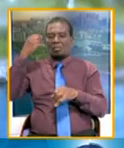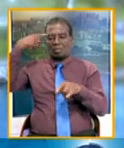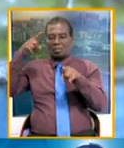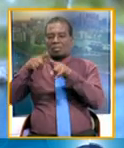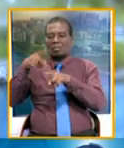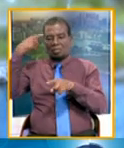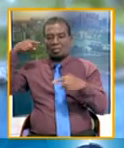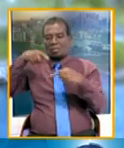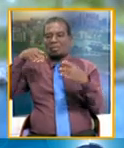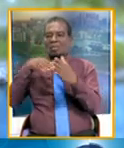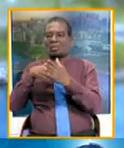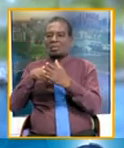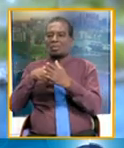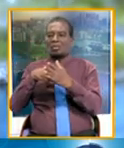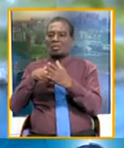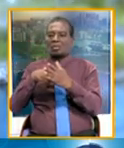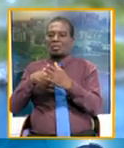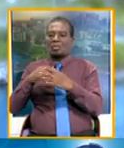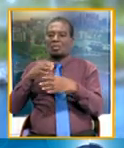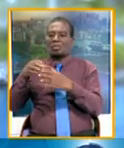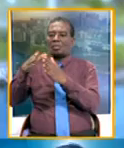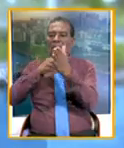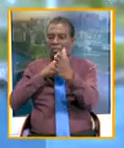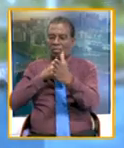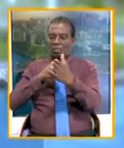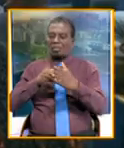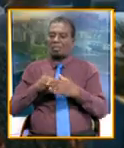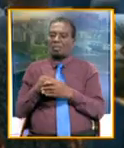tenter de lutter efficacement contre la contrefaçon.